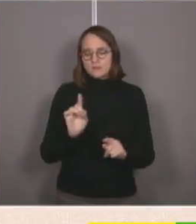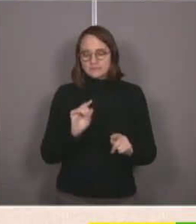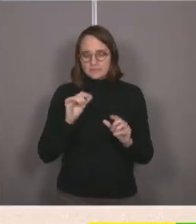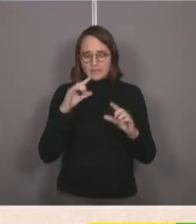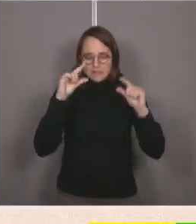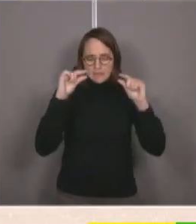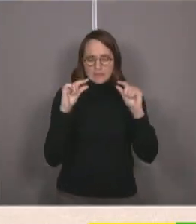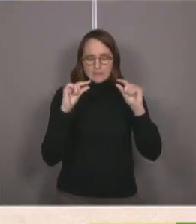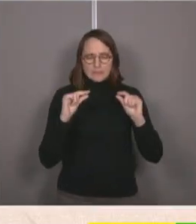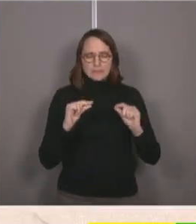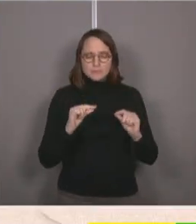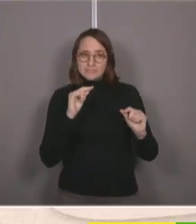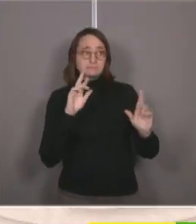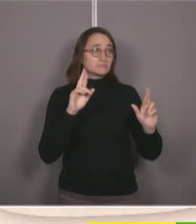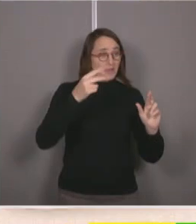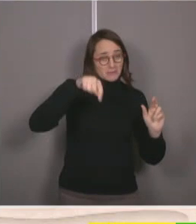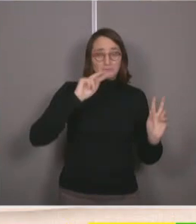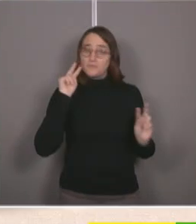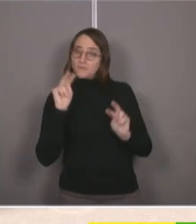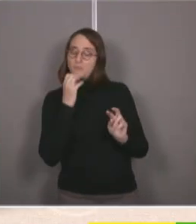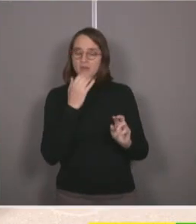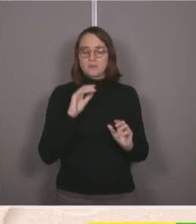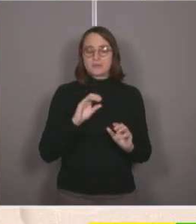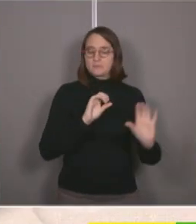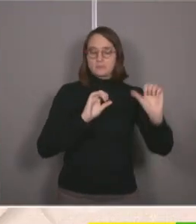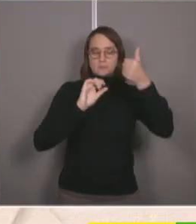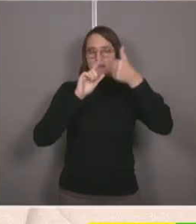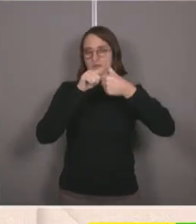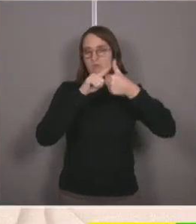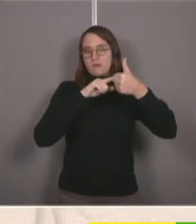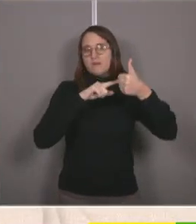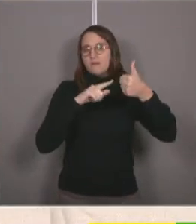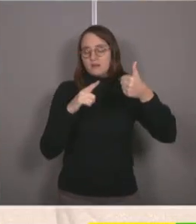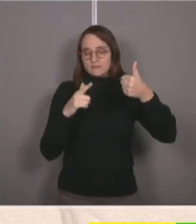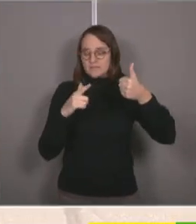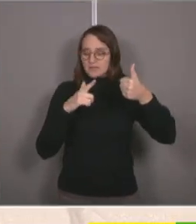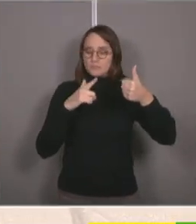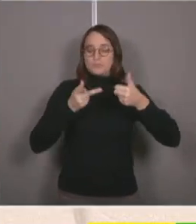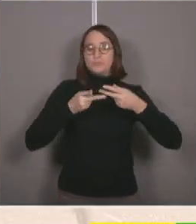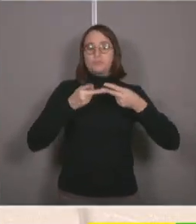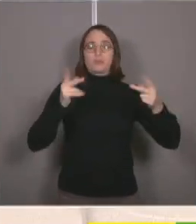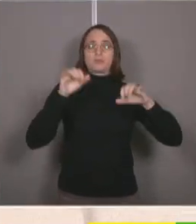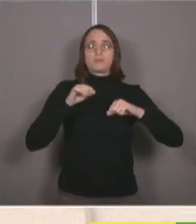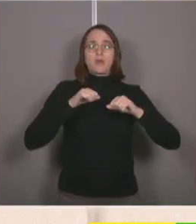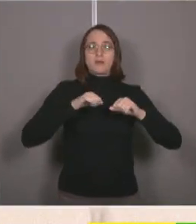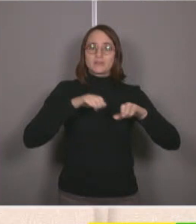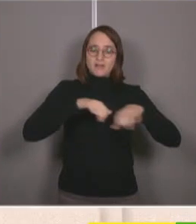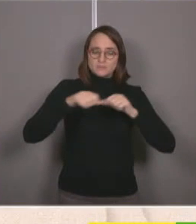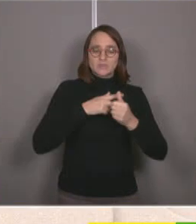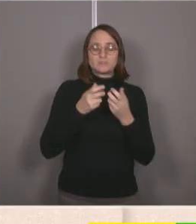j'espère qu'on les voit. Arrive en tête, en termes d'efficacité, des actions portées par les pouvoirs publics. Favoriser la